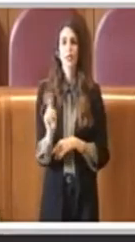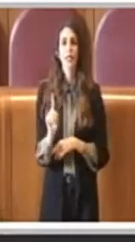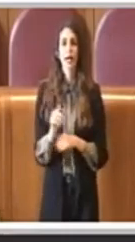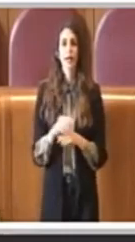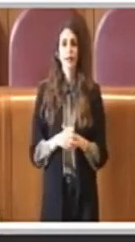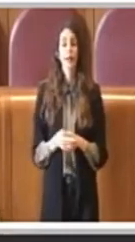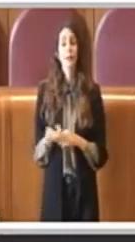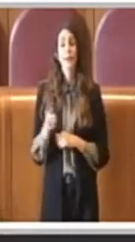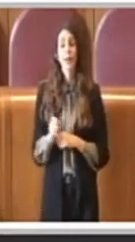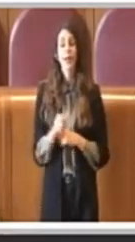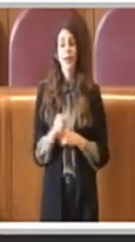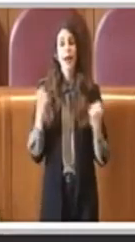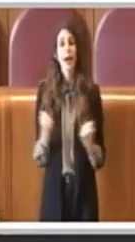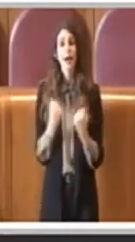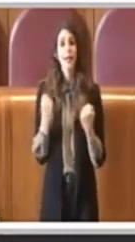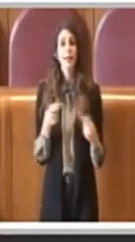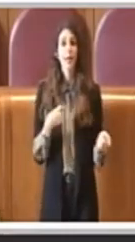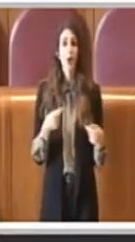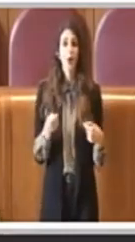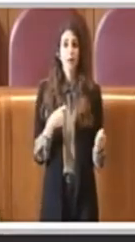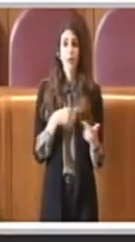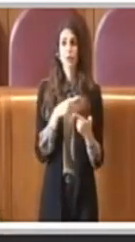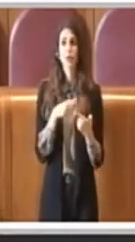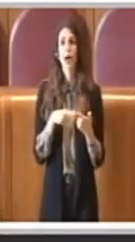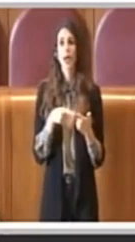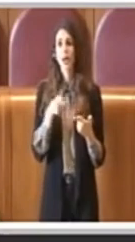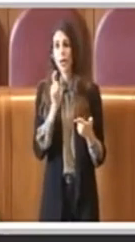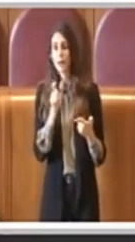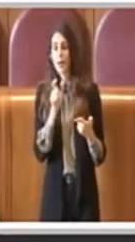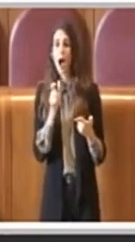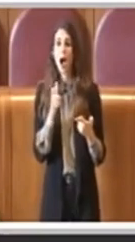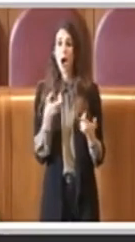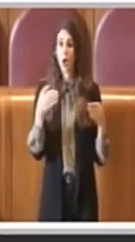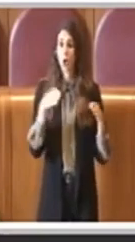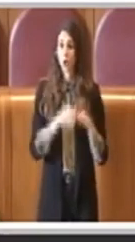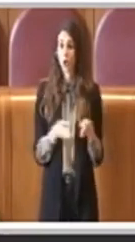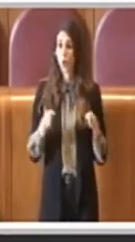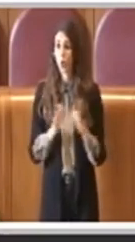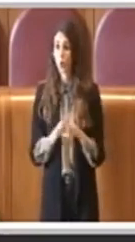le attività diciamo commerciali, bar sono